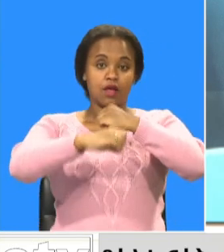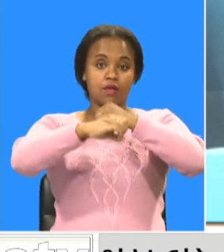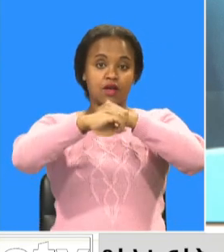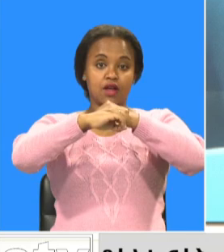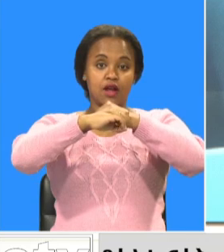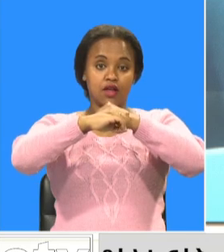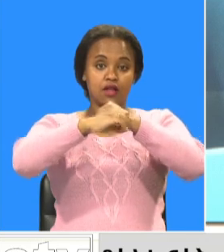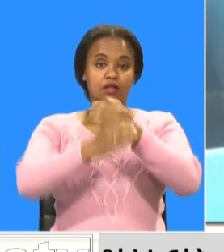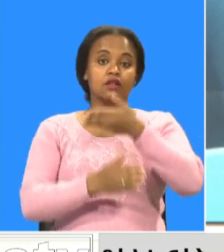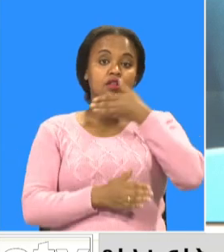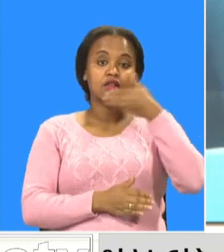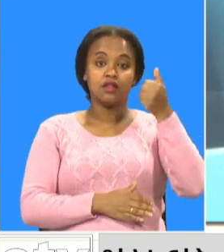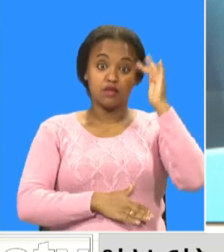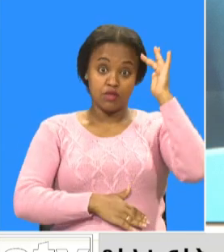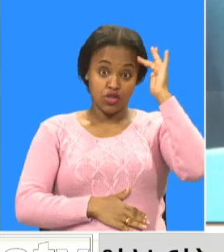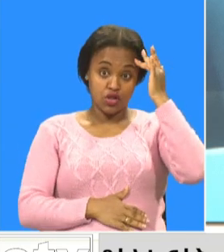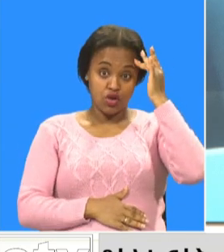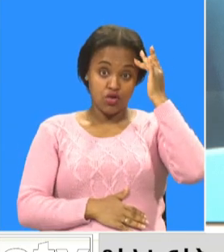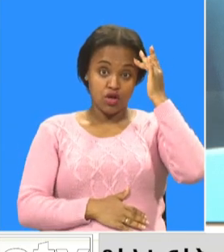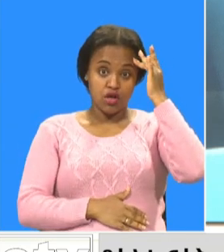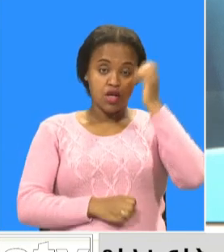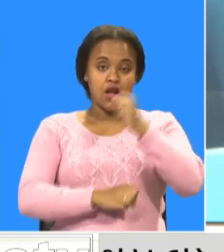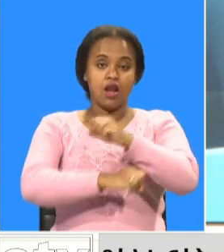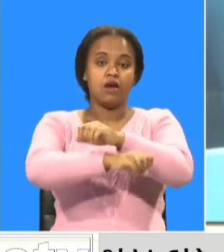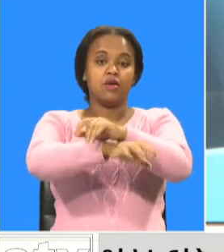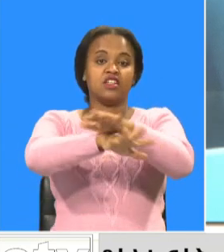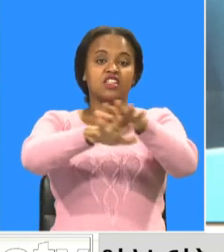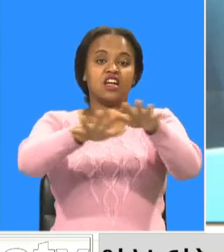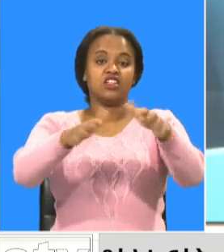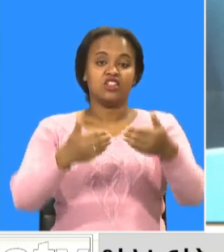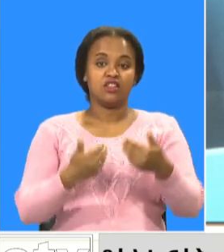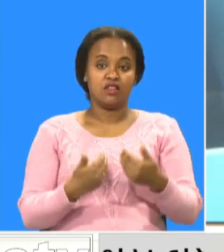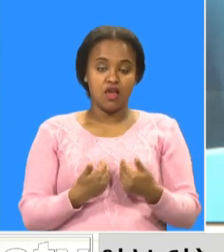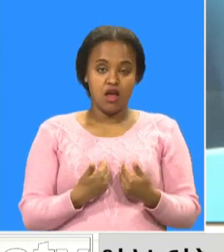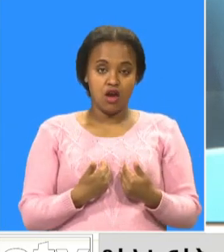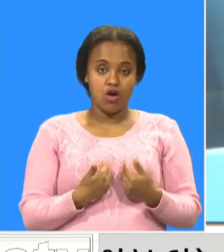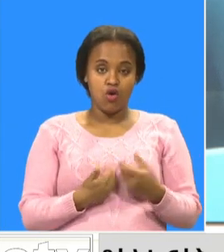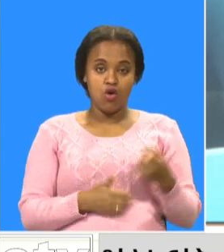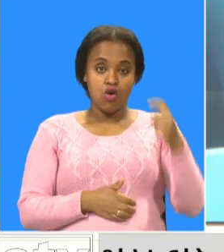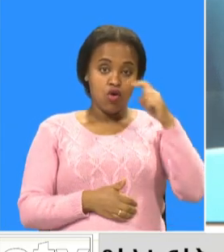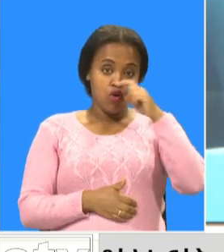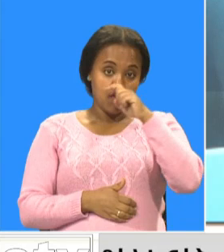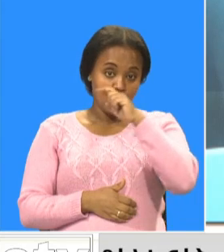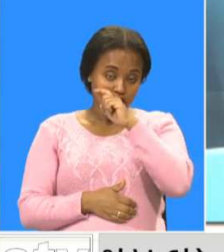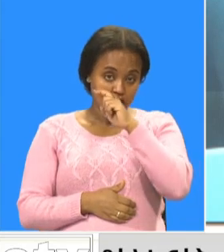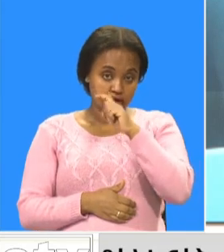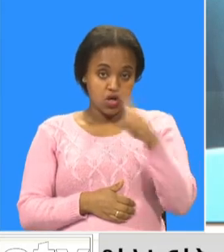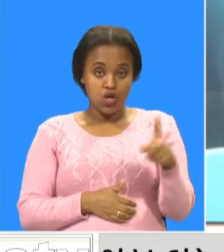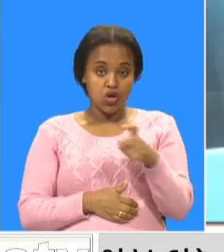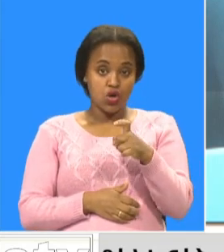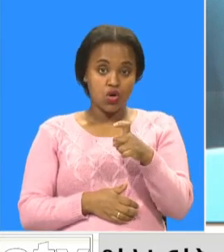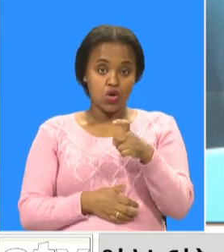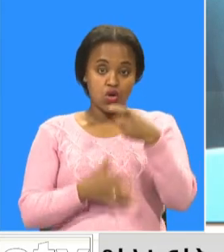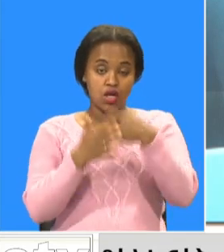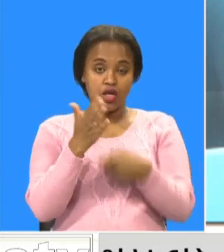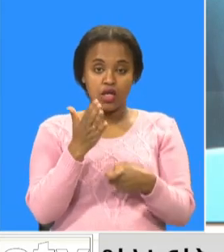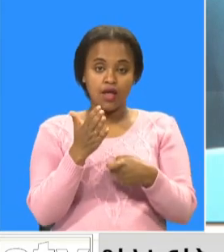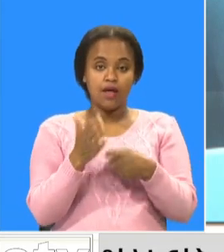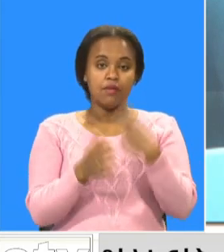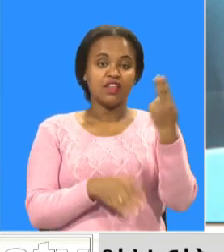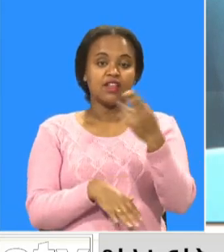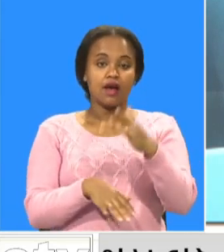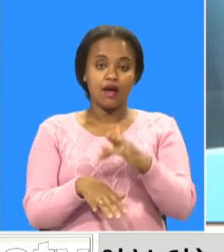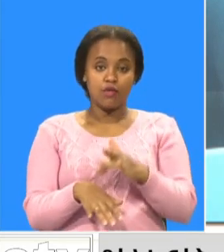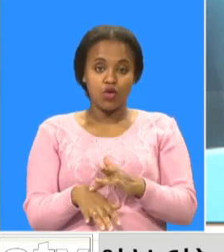ይልቅ በሽታውን ለማሰራጨት ያለው ማለት ፎልስ ሴኩሪቲ ማለት ነው እና በተጠቃሚው